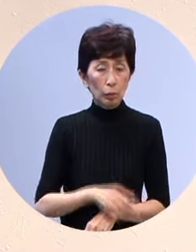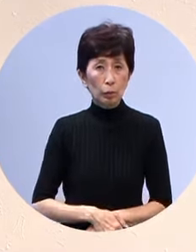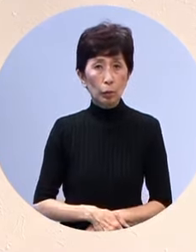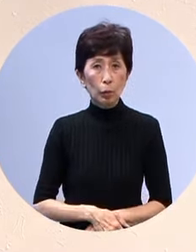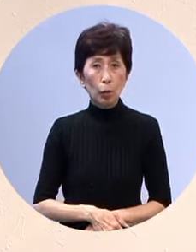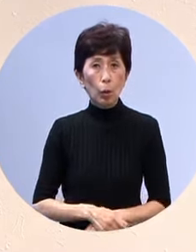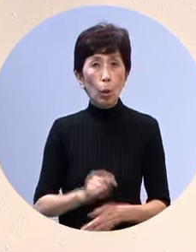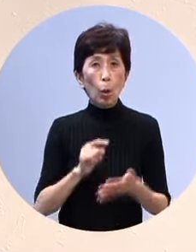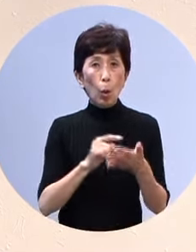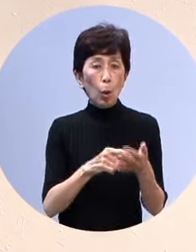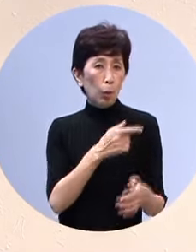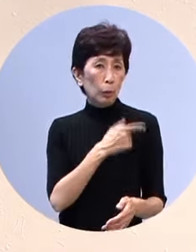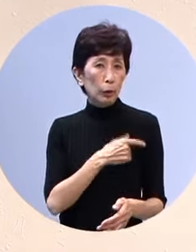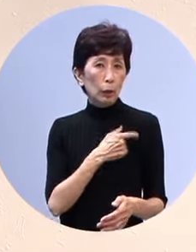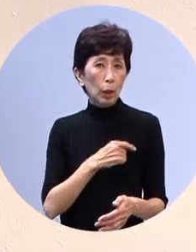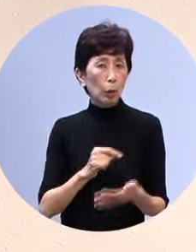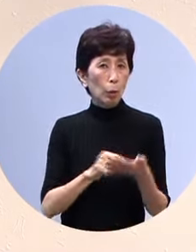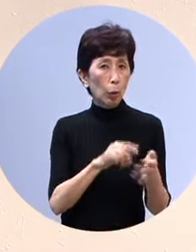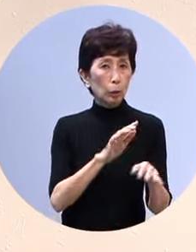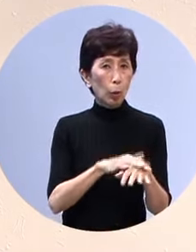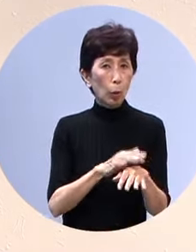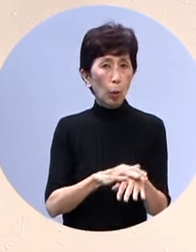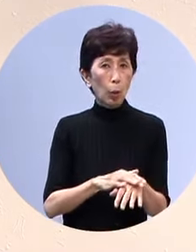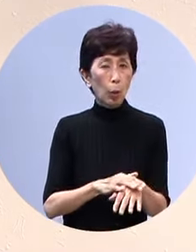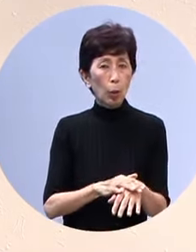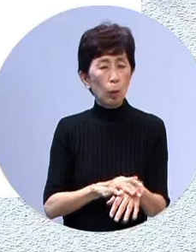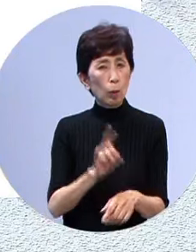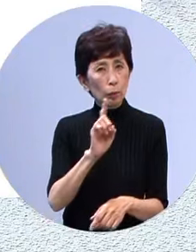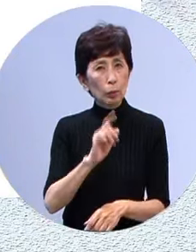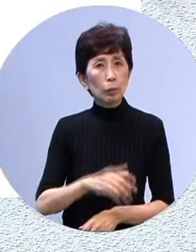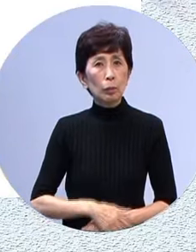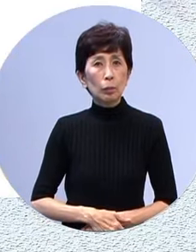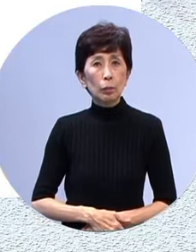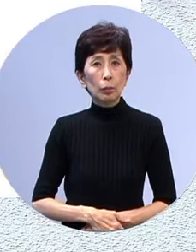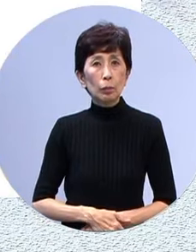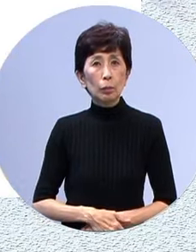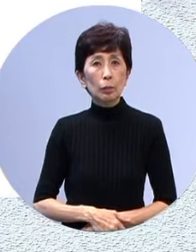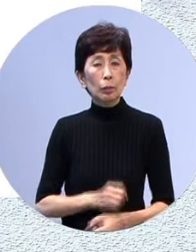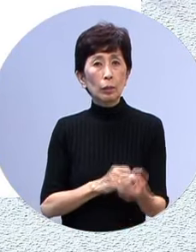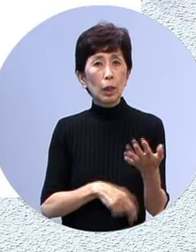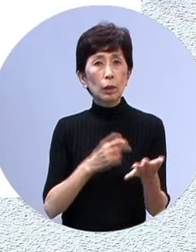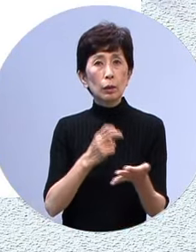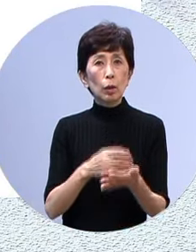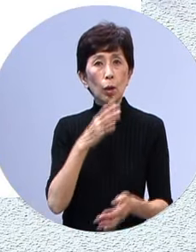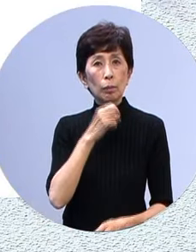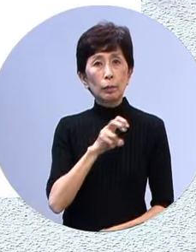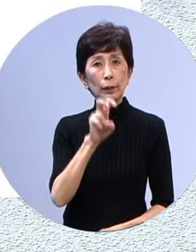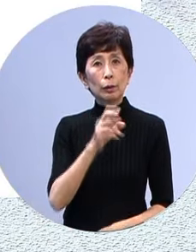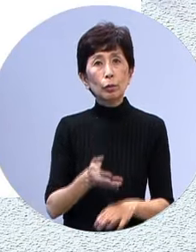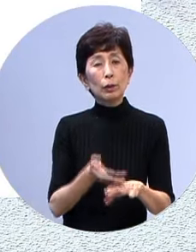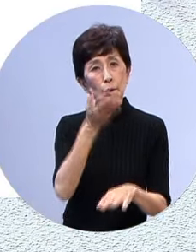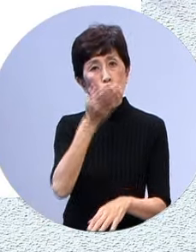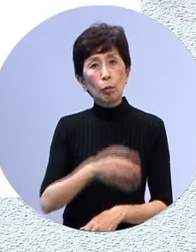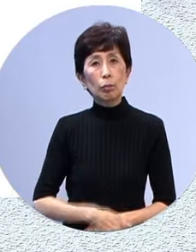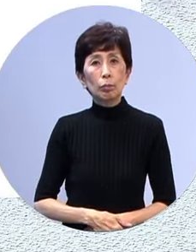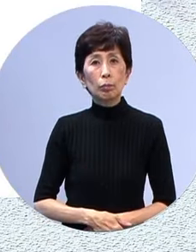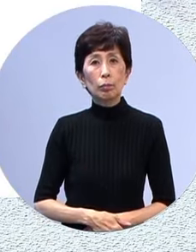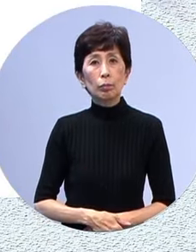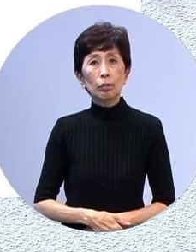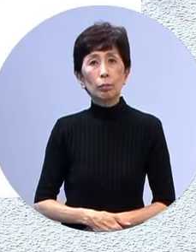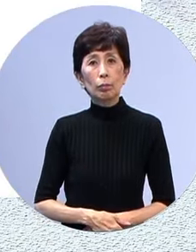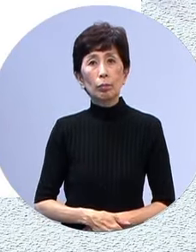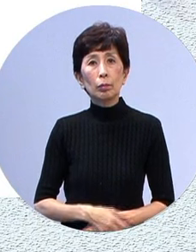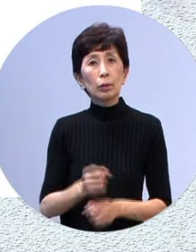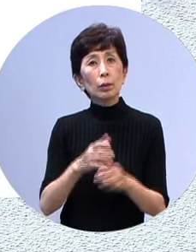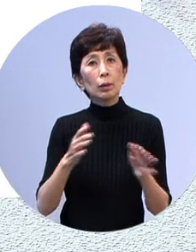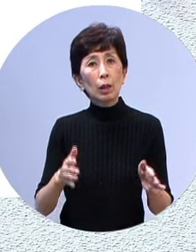員の応募資格や申し込み方法を教えてください。 原則として20歳以上であること、期間中